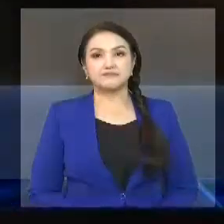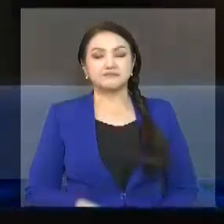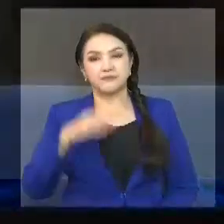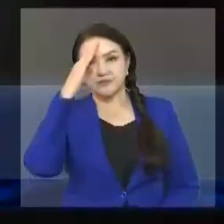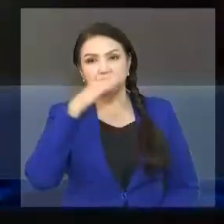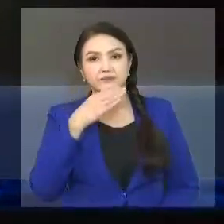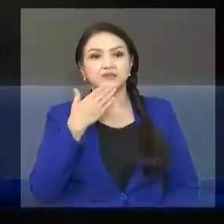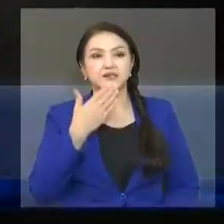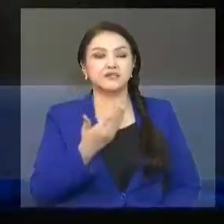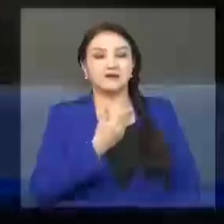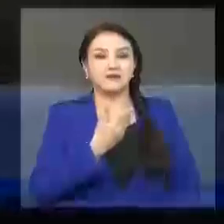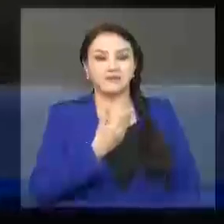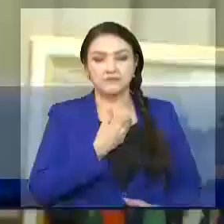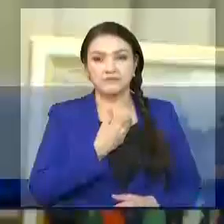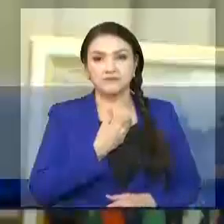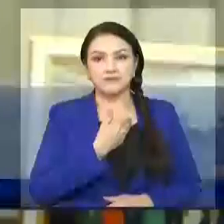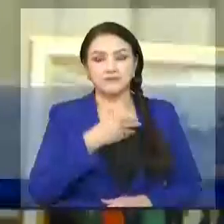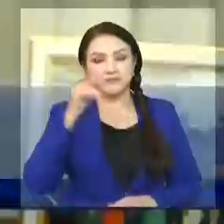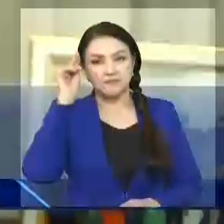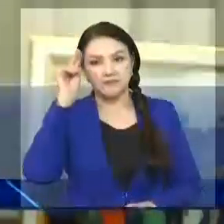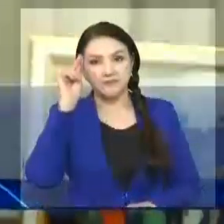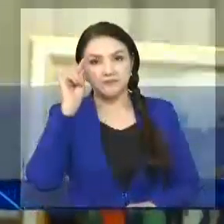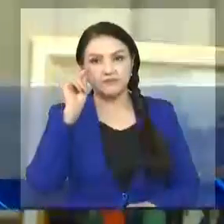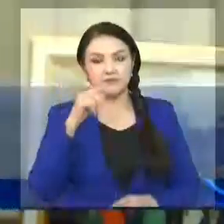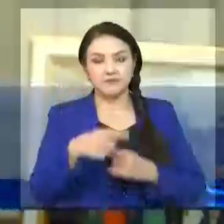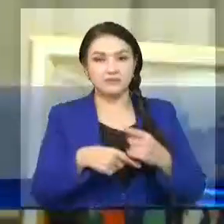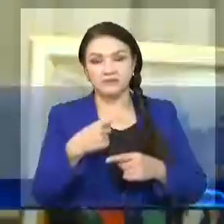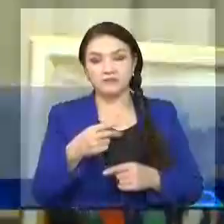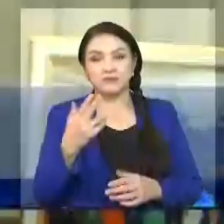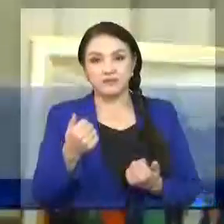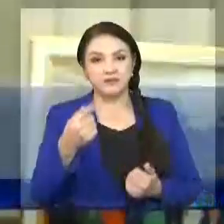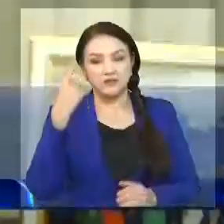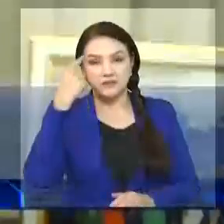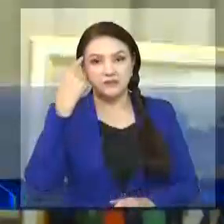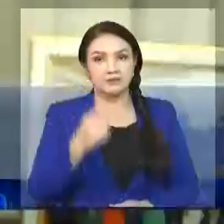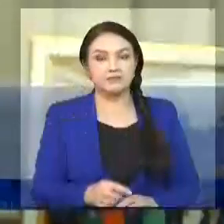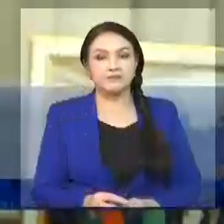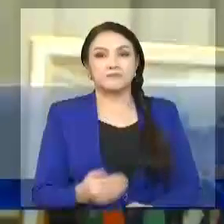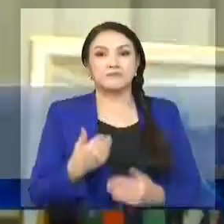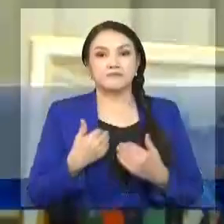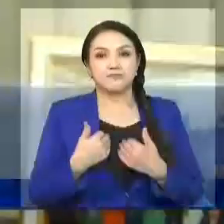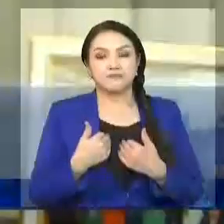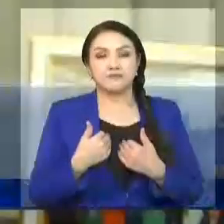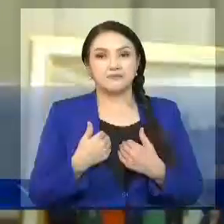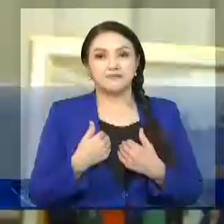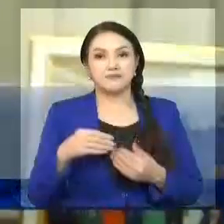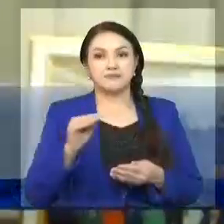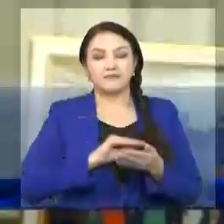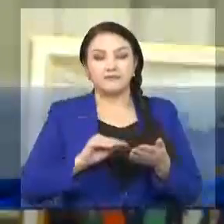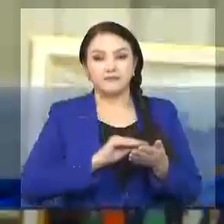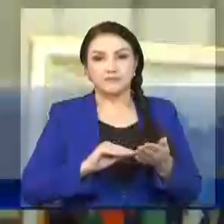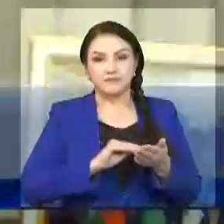Отец спрашивает, хочешь ли учиться, думаешь? Я говорю, да, думаю. Я